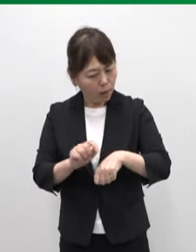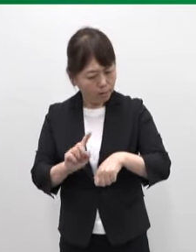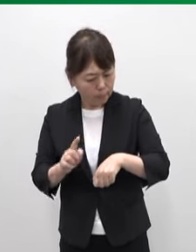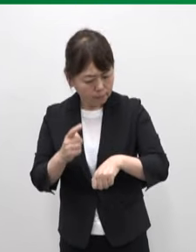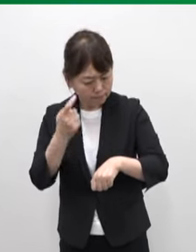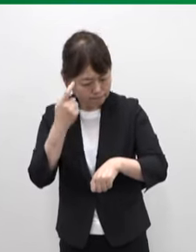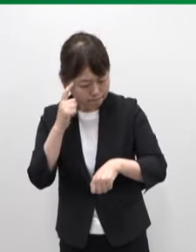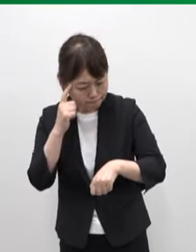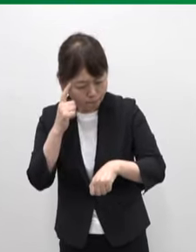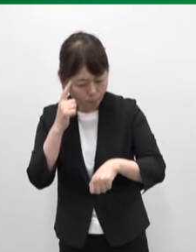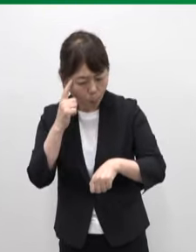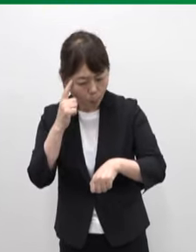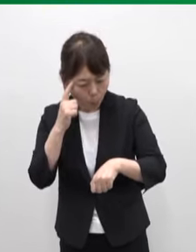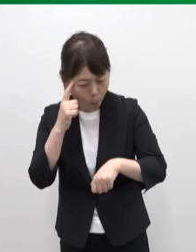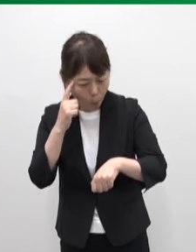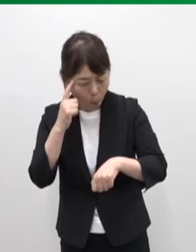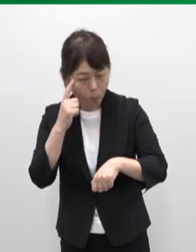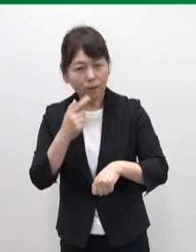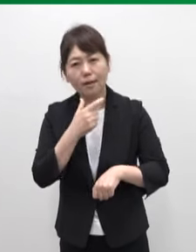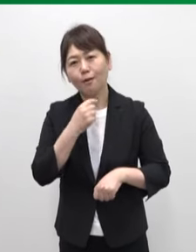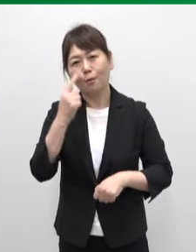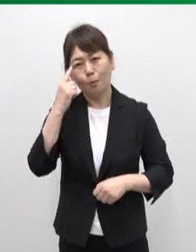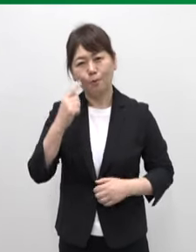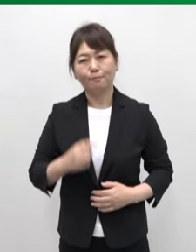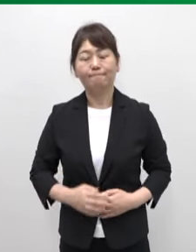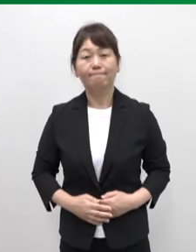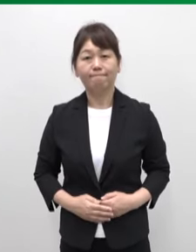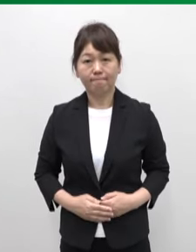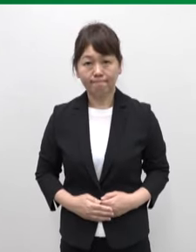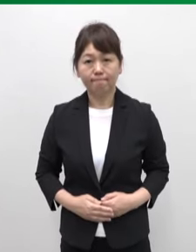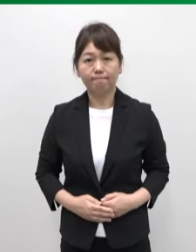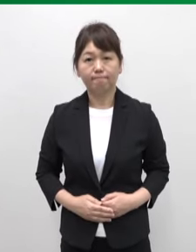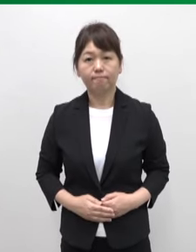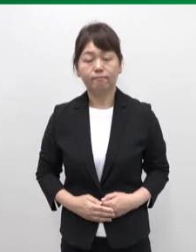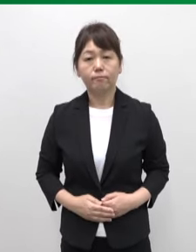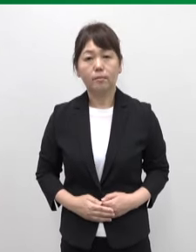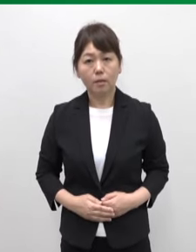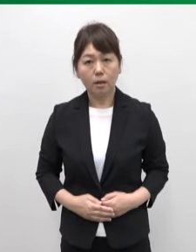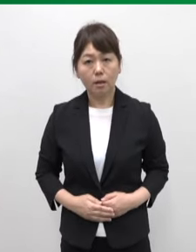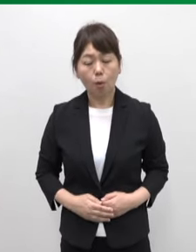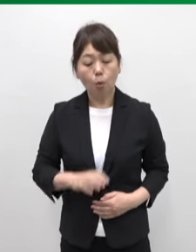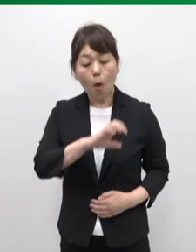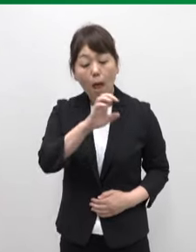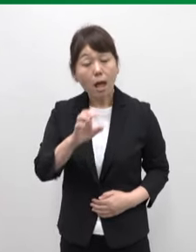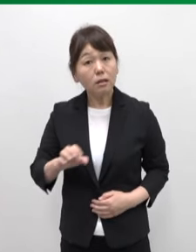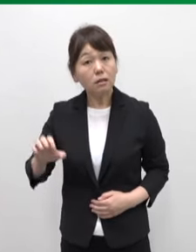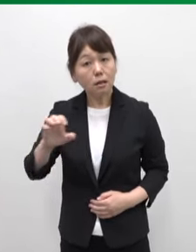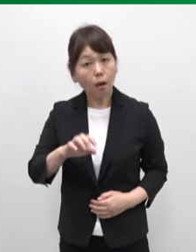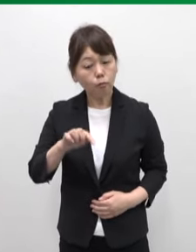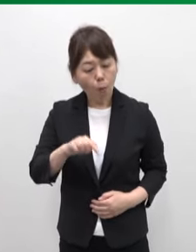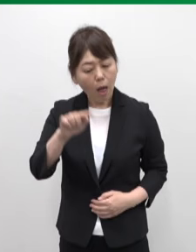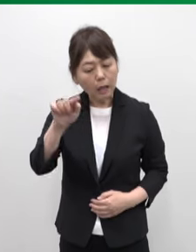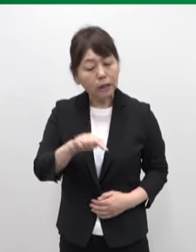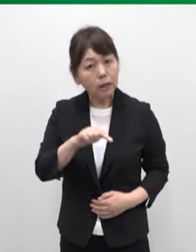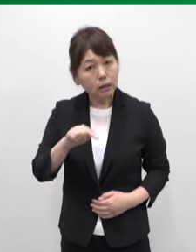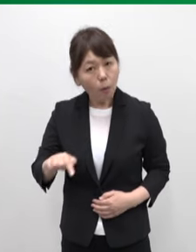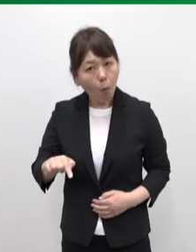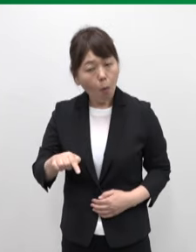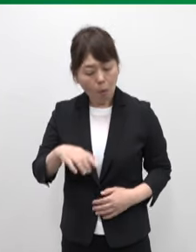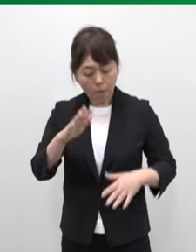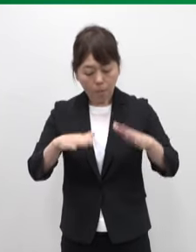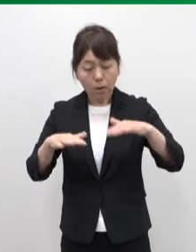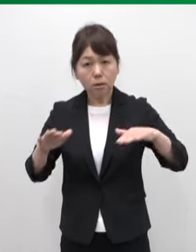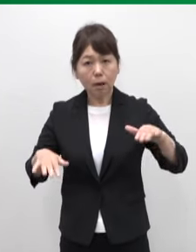のかって考えていきたいなって思いました。 こうエシカルって考え方に人それぞれあるっていうふうにお話聞いた